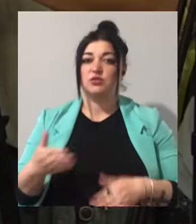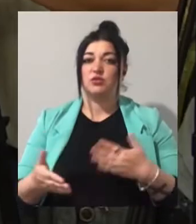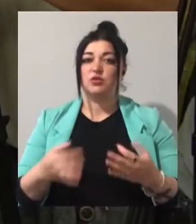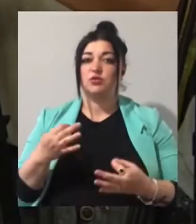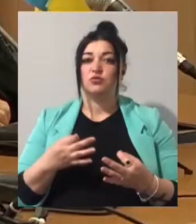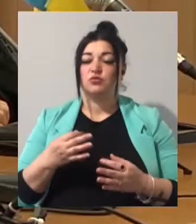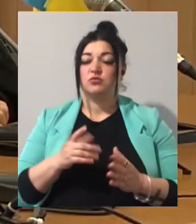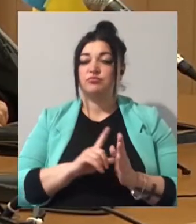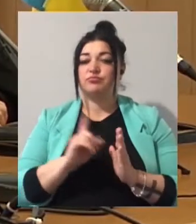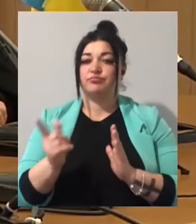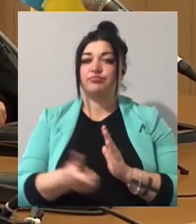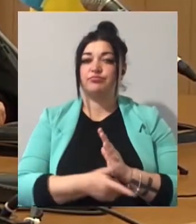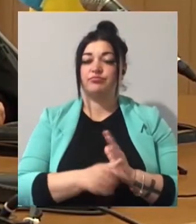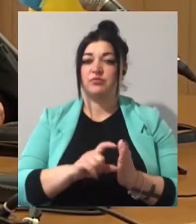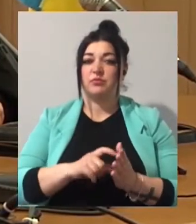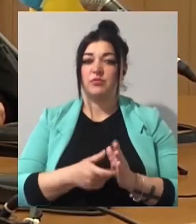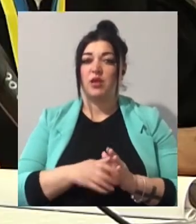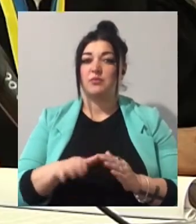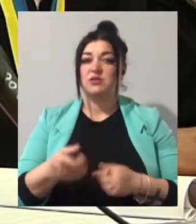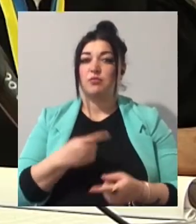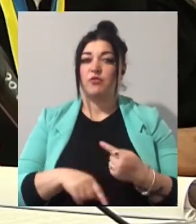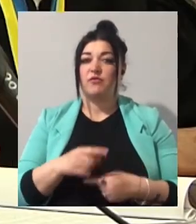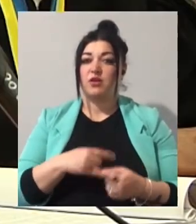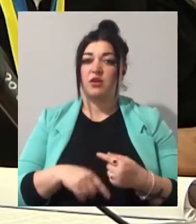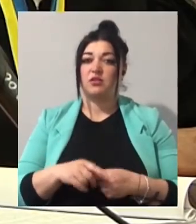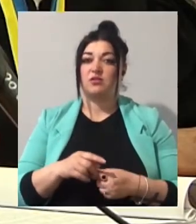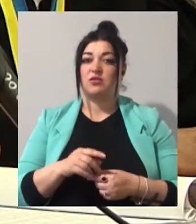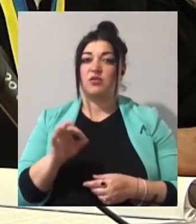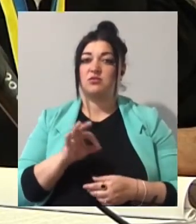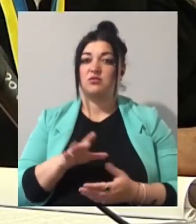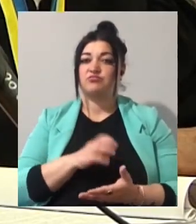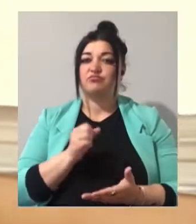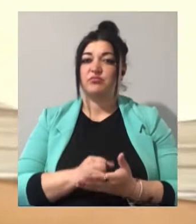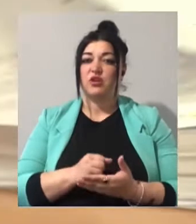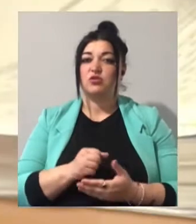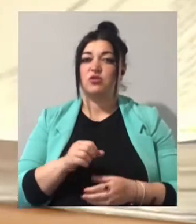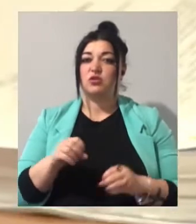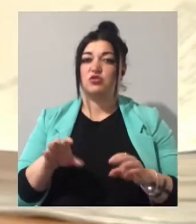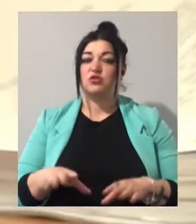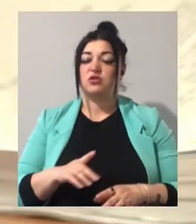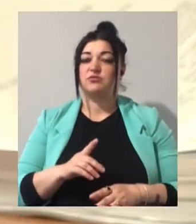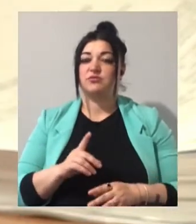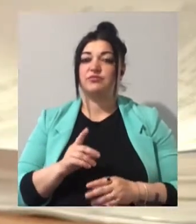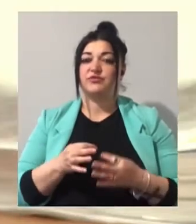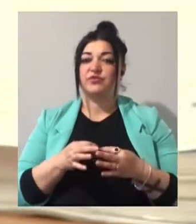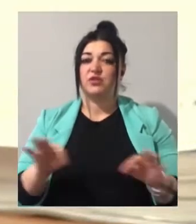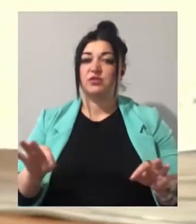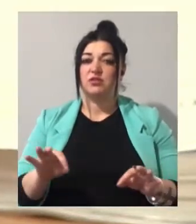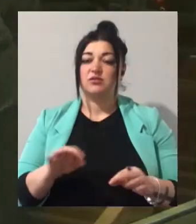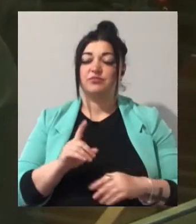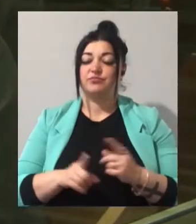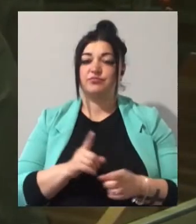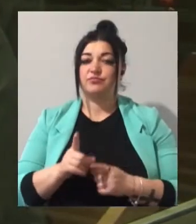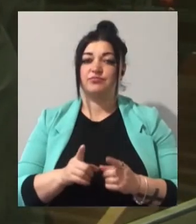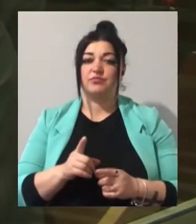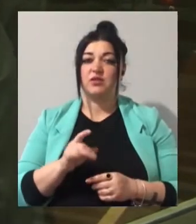Після повернення головуючий суддя Олександр Толкаченко оголосив рішення змінити Андрію Хаєцькому запобіжний захід, негайно звільнити його з СІЗО